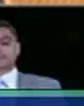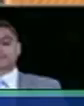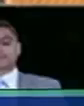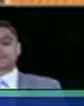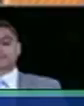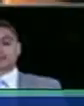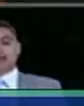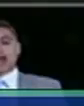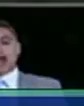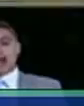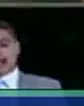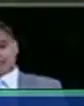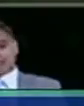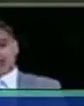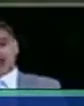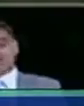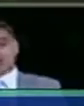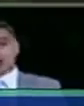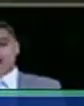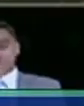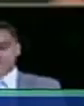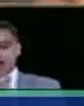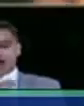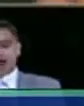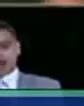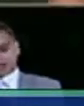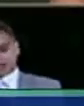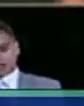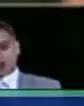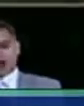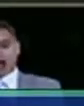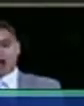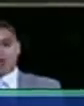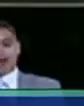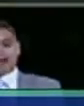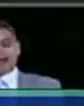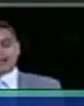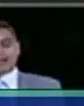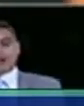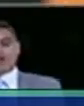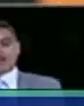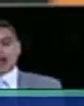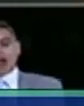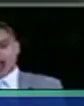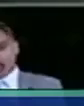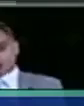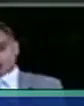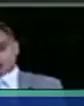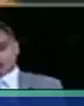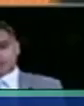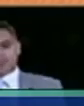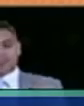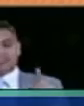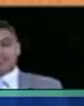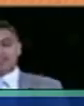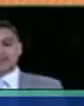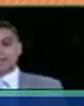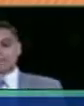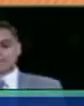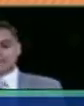يعني انا بصراحه مش عارف اقول لكم ايه، اشكركم ازاي واشكر مين ولا مين بصراحه، لكن